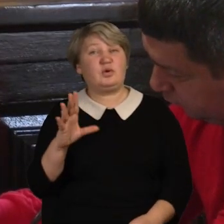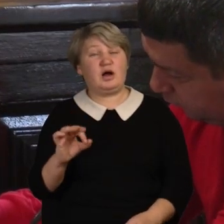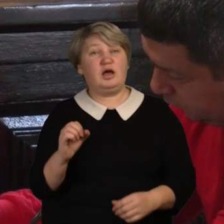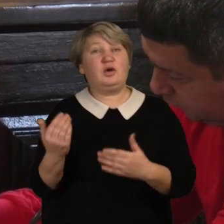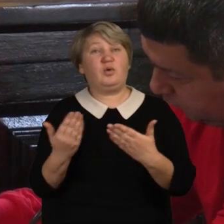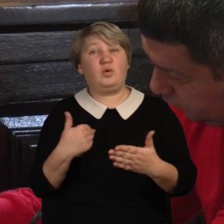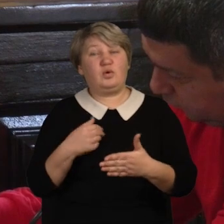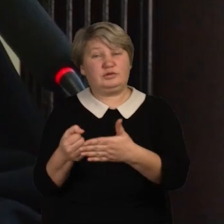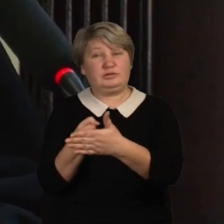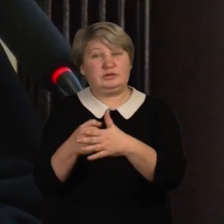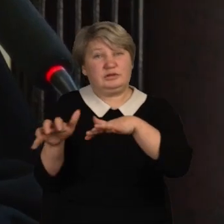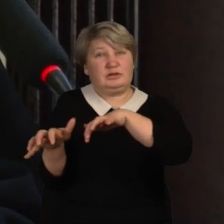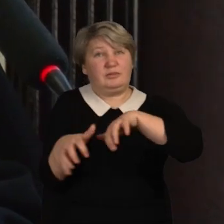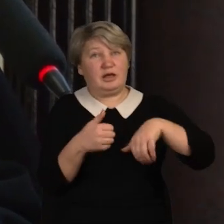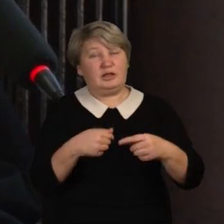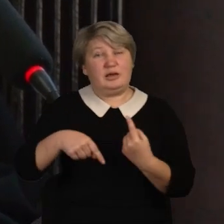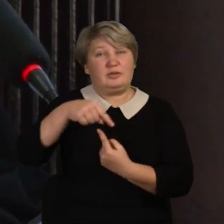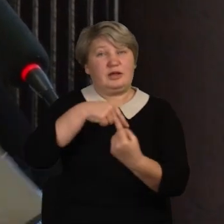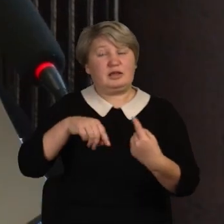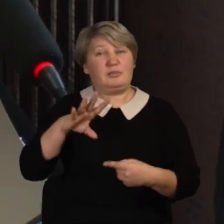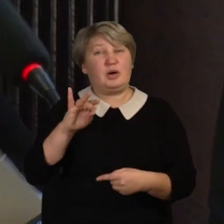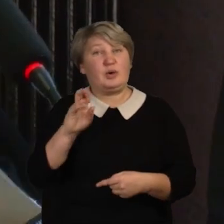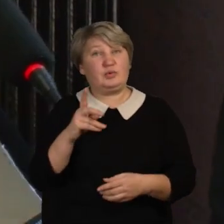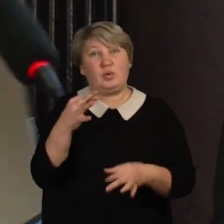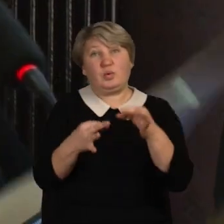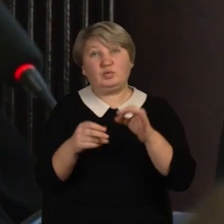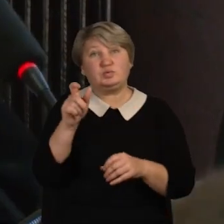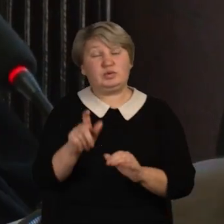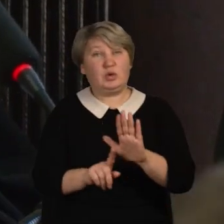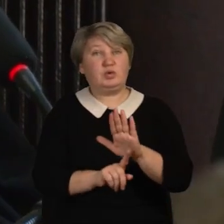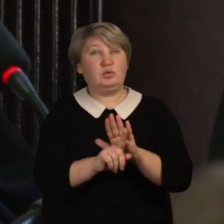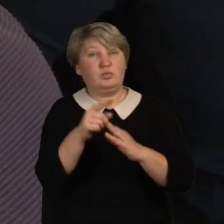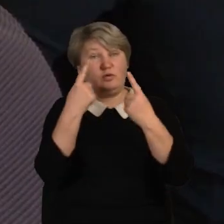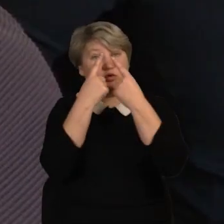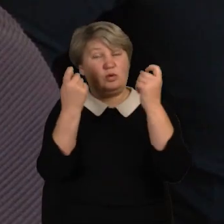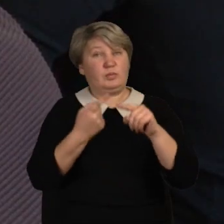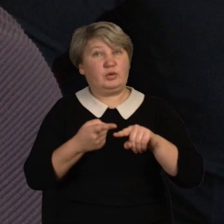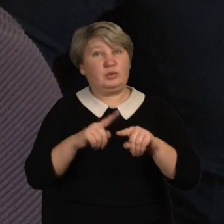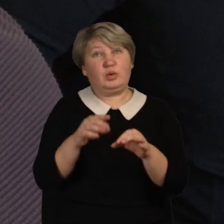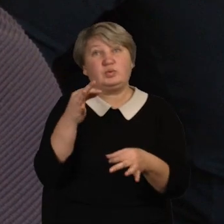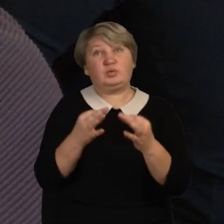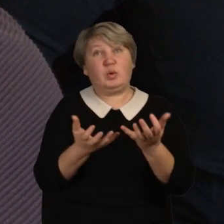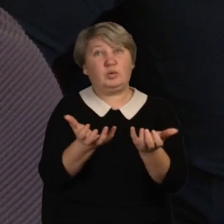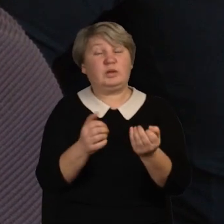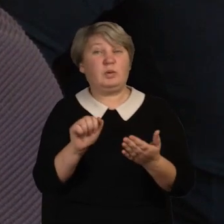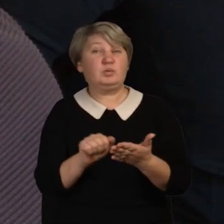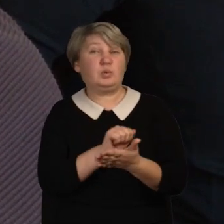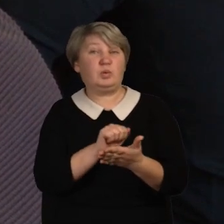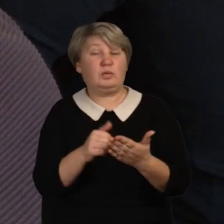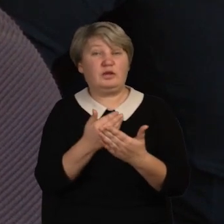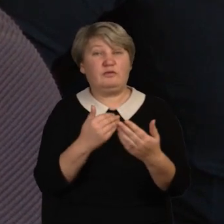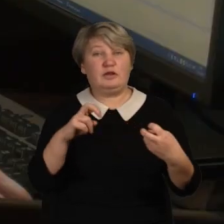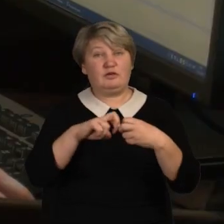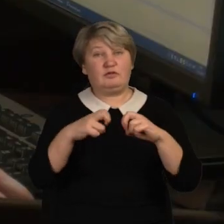відсудити підприємець Олександр Табахарнюк, суддя Василь Феденяк розпочав із повідомлення про те, що суд отримав документи від